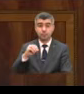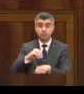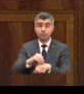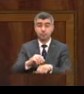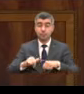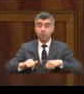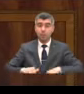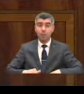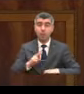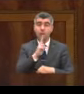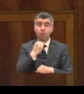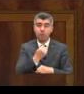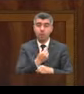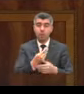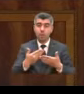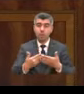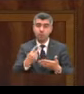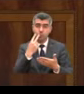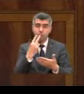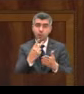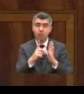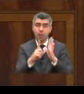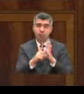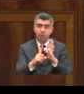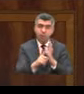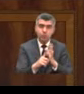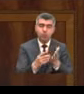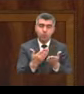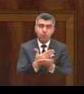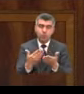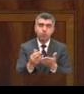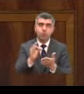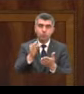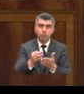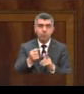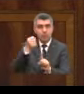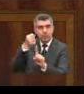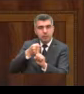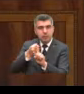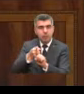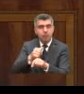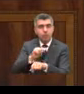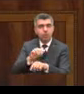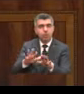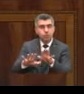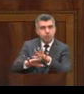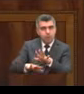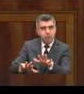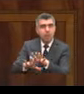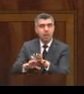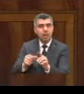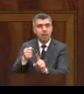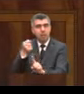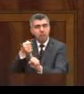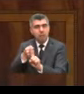في عهد هذه الحكومة نتوفر على قوانين تؤسس لعمل اجتماعي مهني محترف،